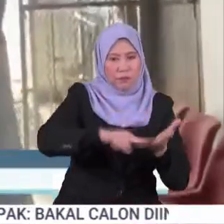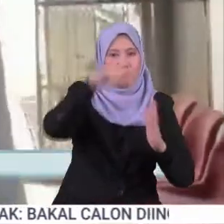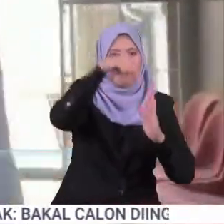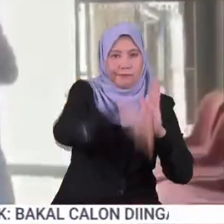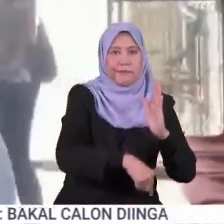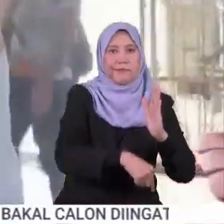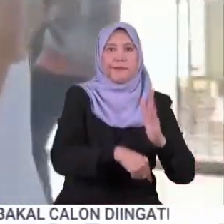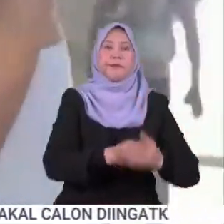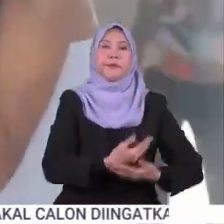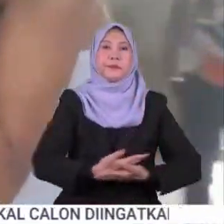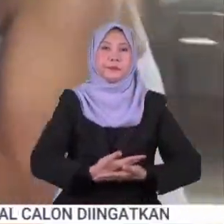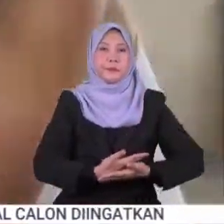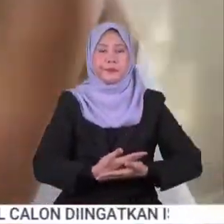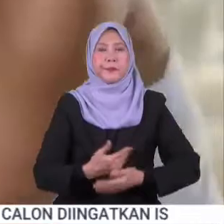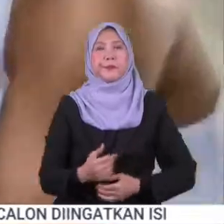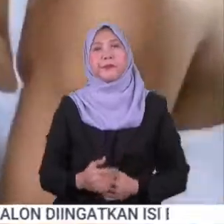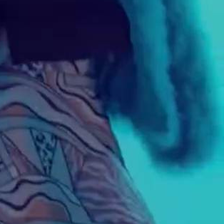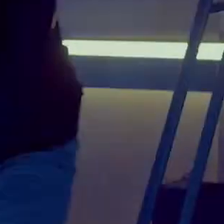lanjut.